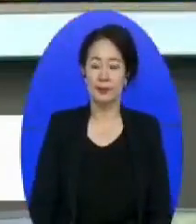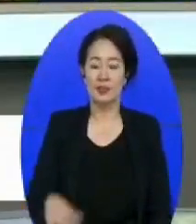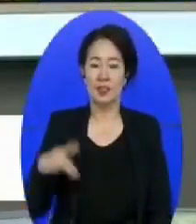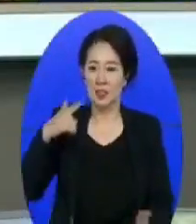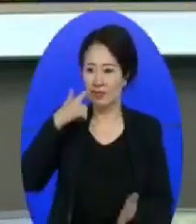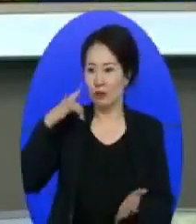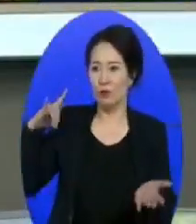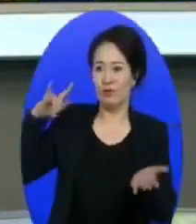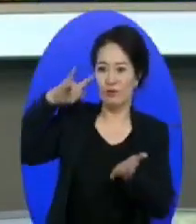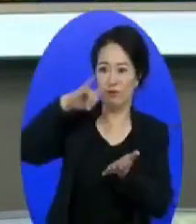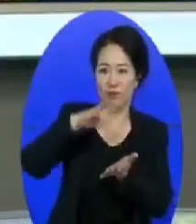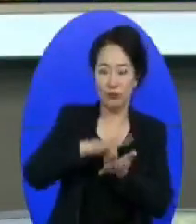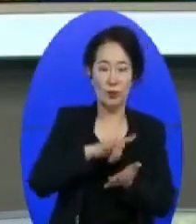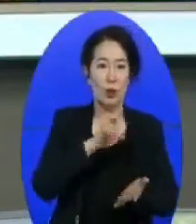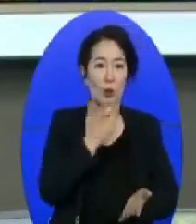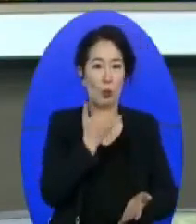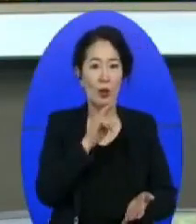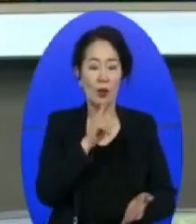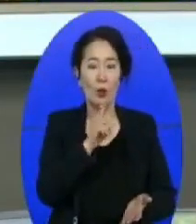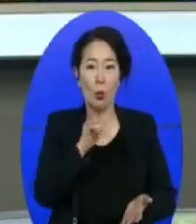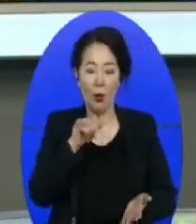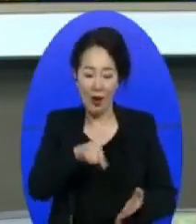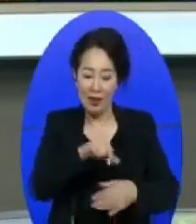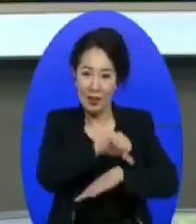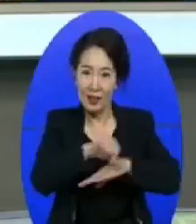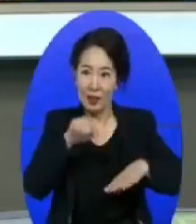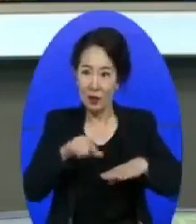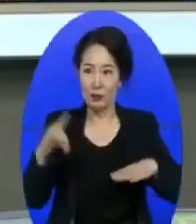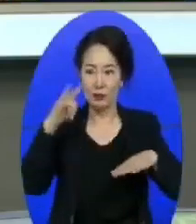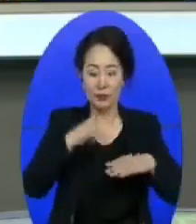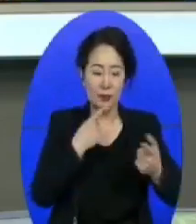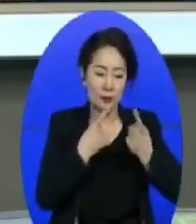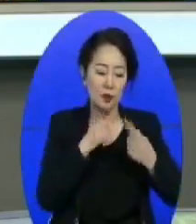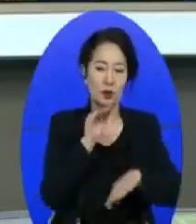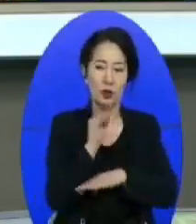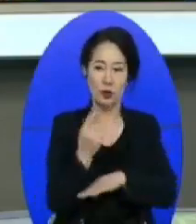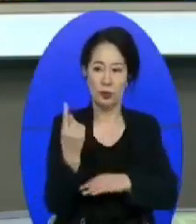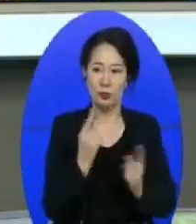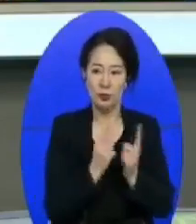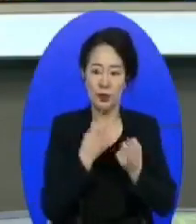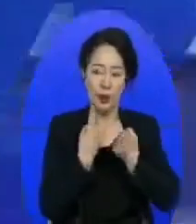Буянт хоо хилийн бомб дээр тавигдаж байгаа шаардлага болон нөхцөл байдлын талаар зочинтой инсайхан ярилцсан.